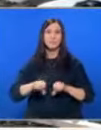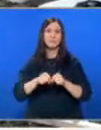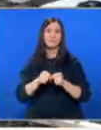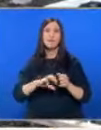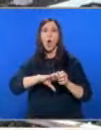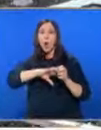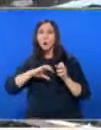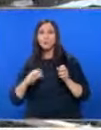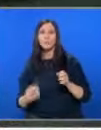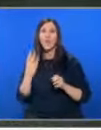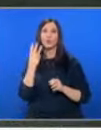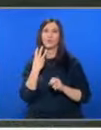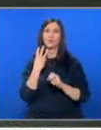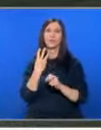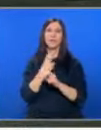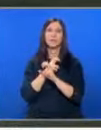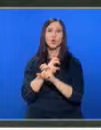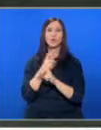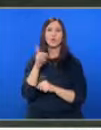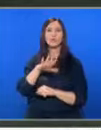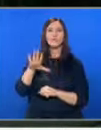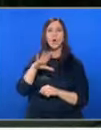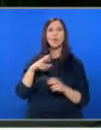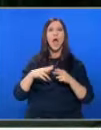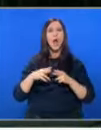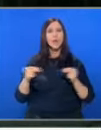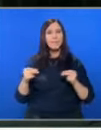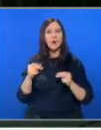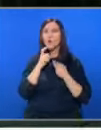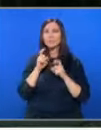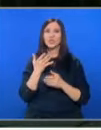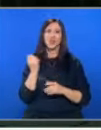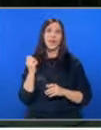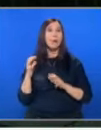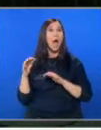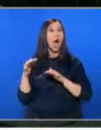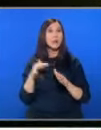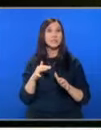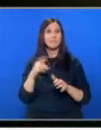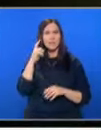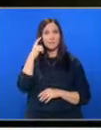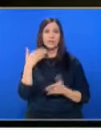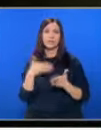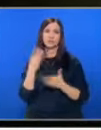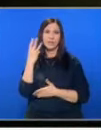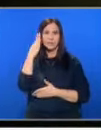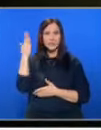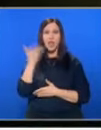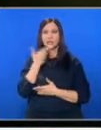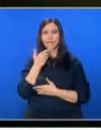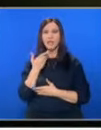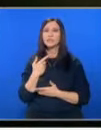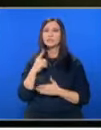3 безпилотни самолета. На този фон Кремъл коментира, че няма агресивни намерения срещу трети страни. Изявленията